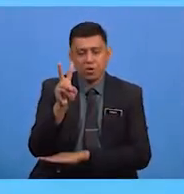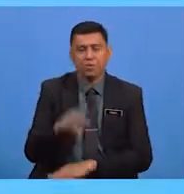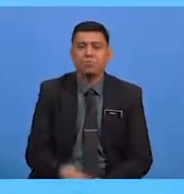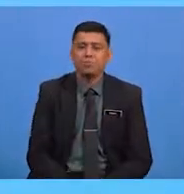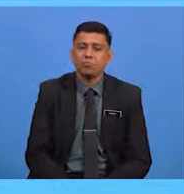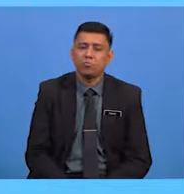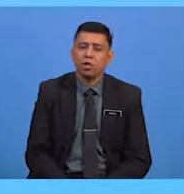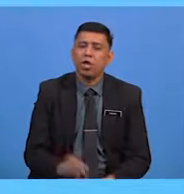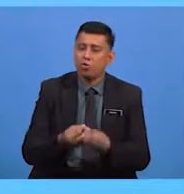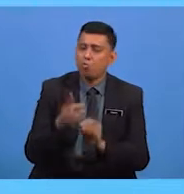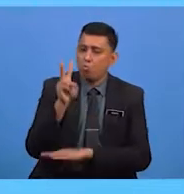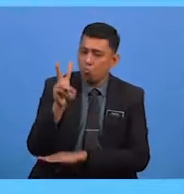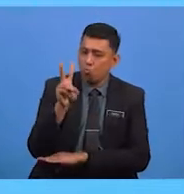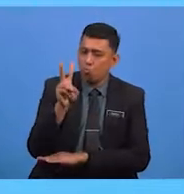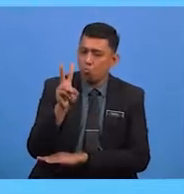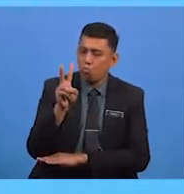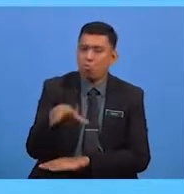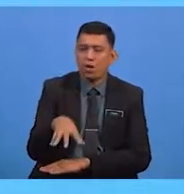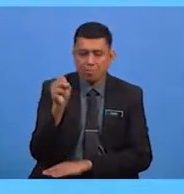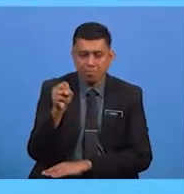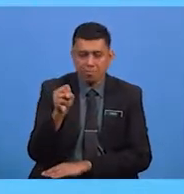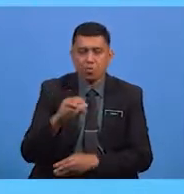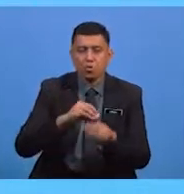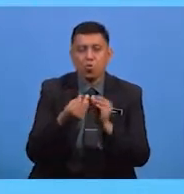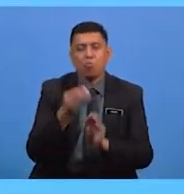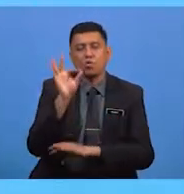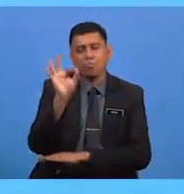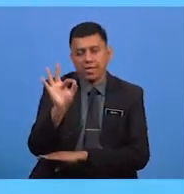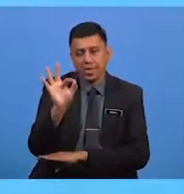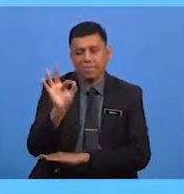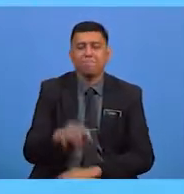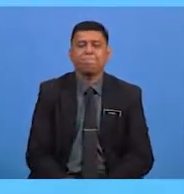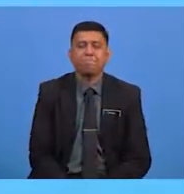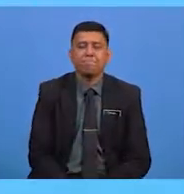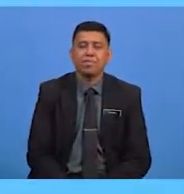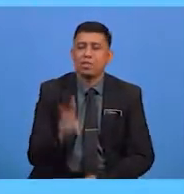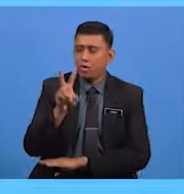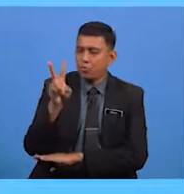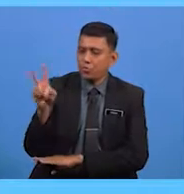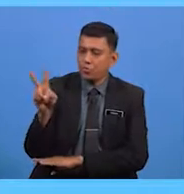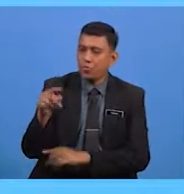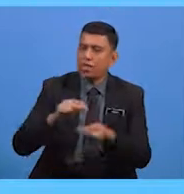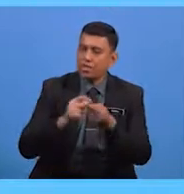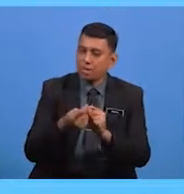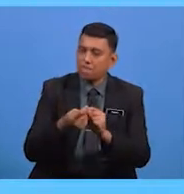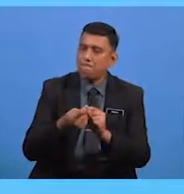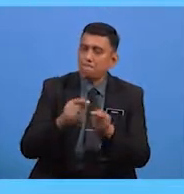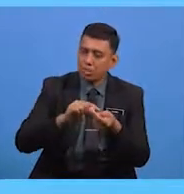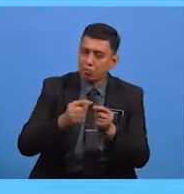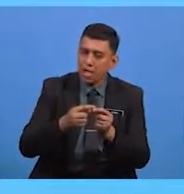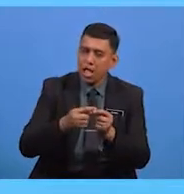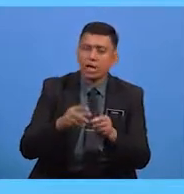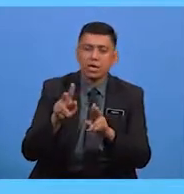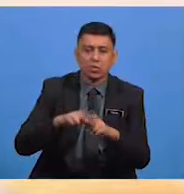Manakala item nombor 2 akan mengambil kedudukan nombor 9. Kedua-duanya telah bertukar kedudukan.